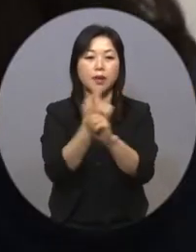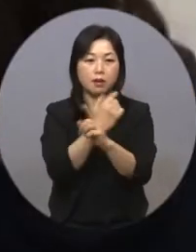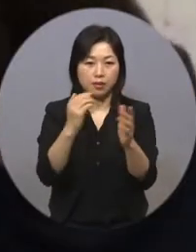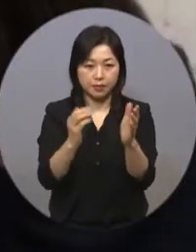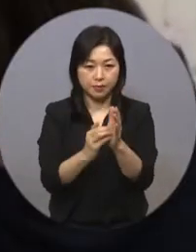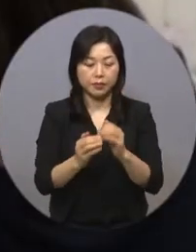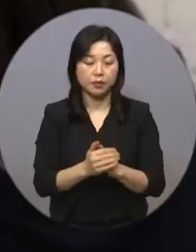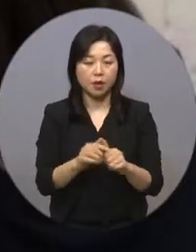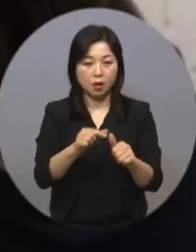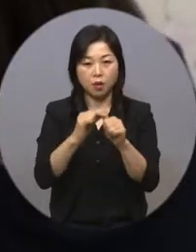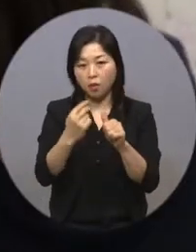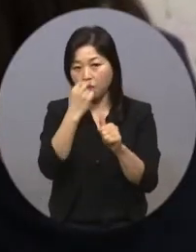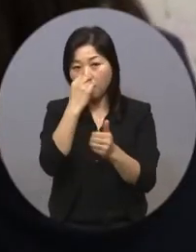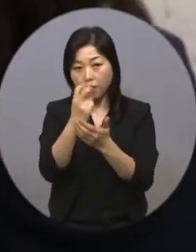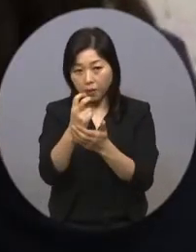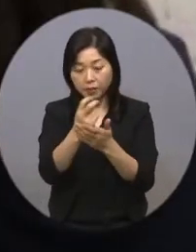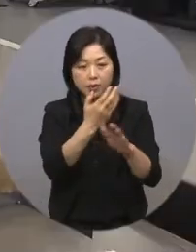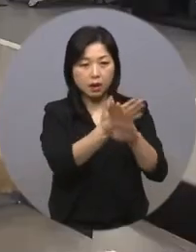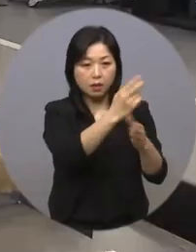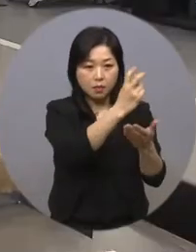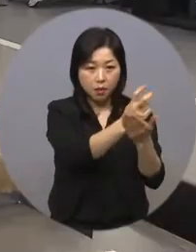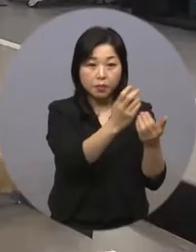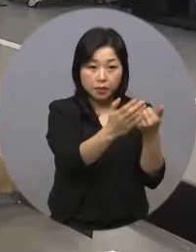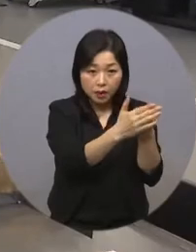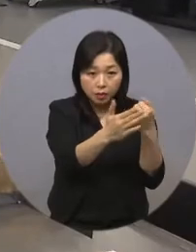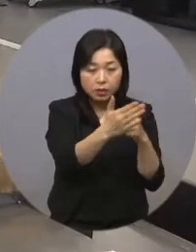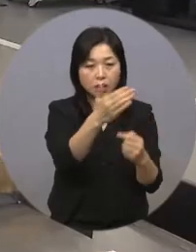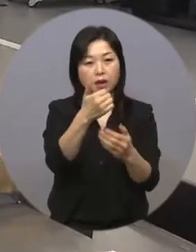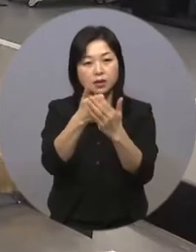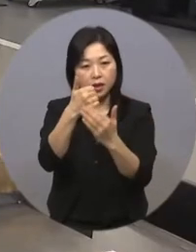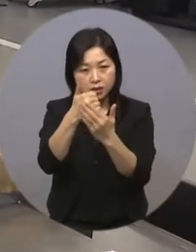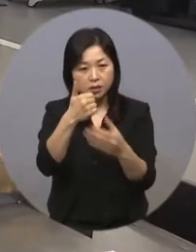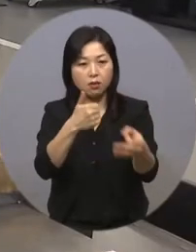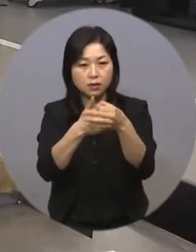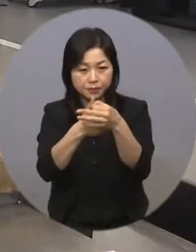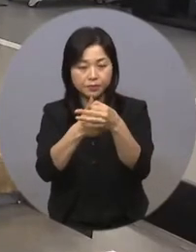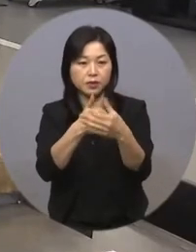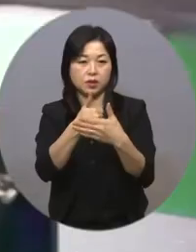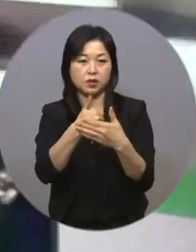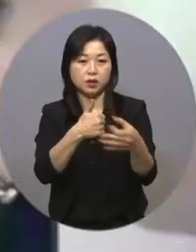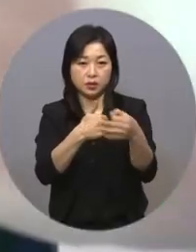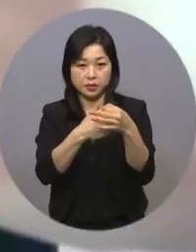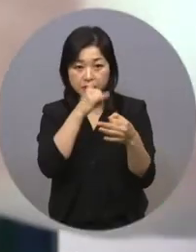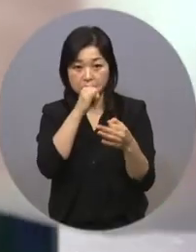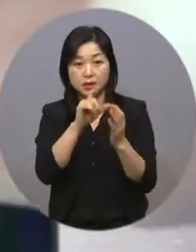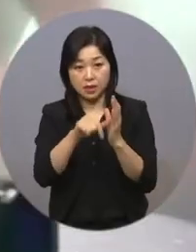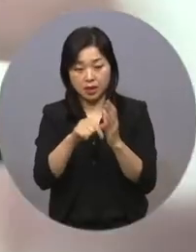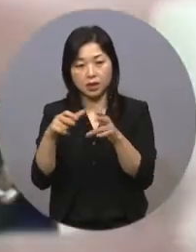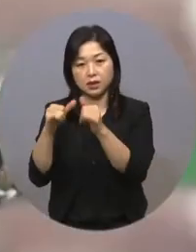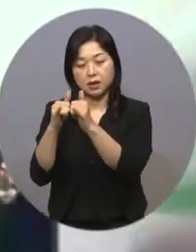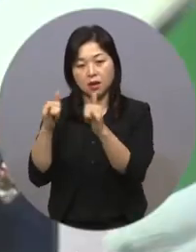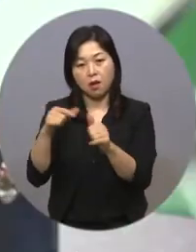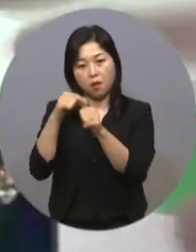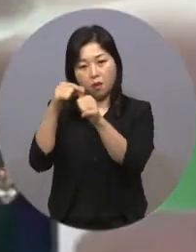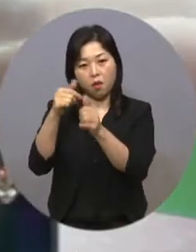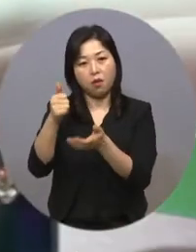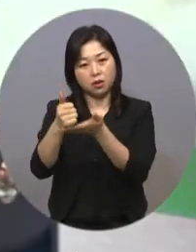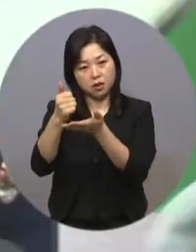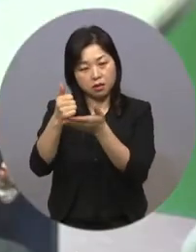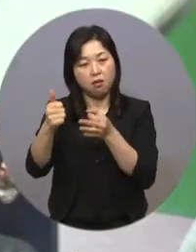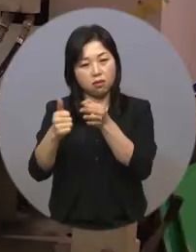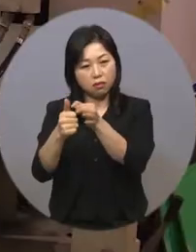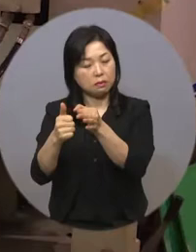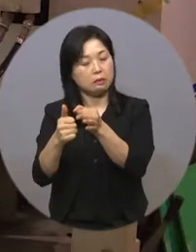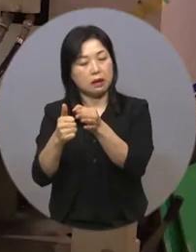그동안 고용보험법 등 타 법에 따른 장려금 이나 지원금을 지급받은 경우 장애인 고용 장려금 을 중복해서 받을